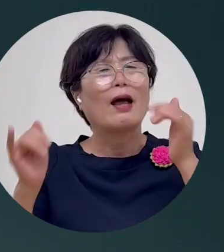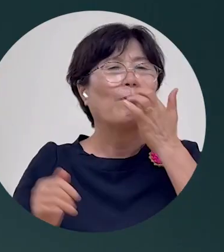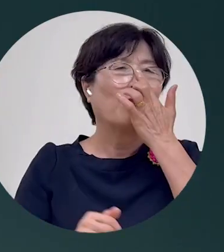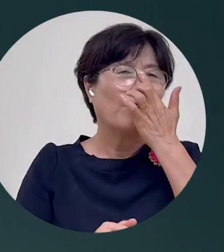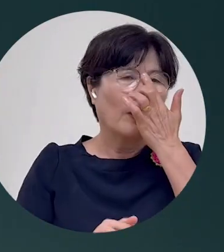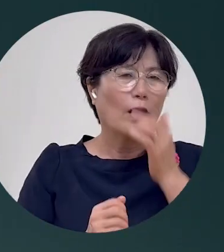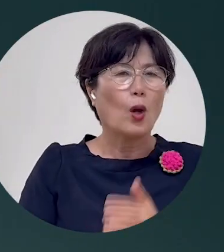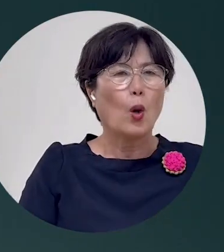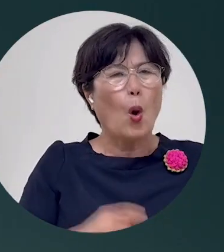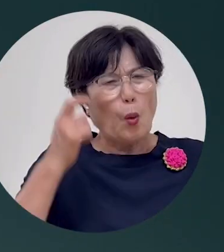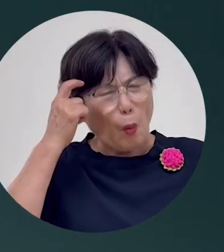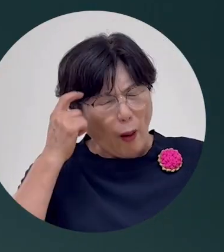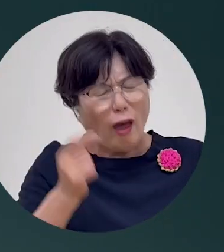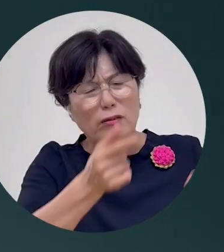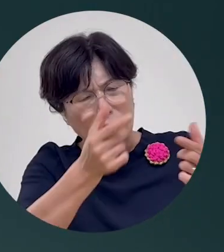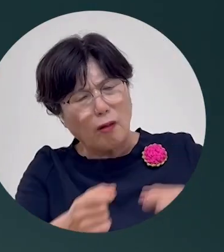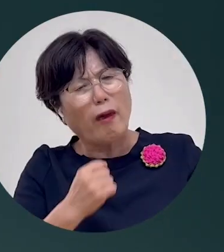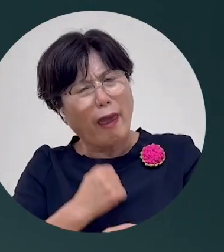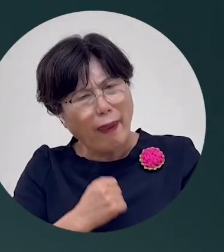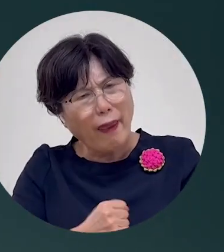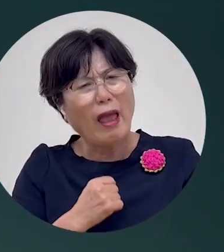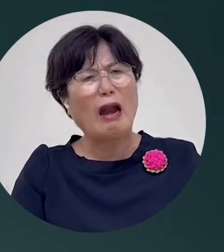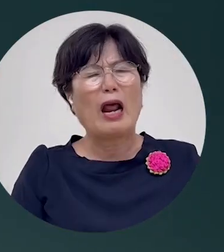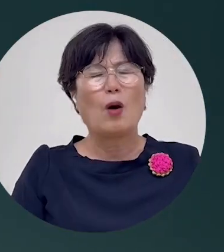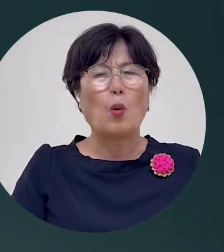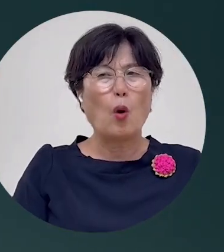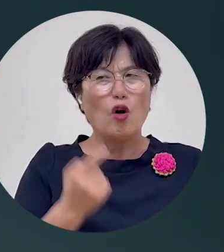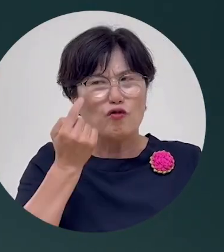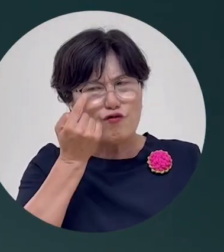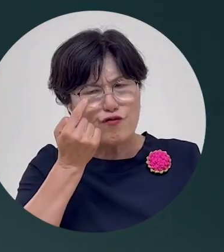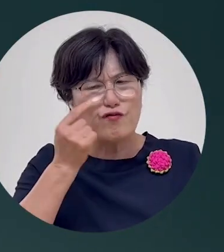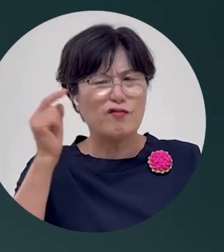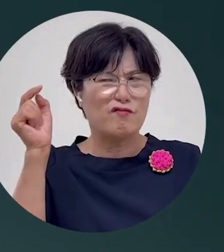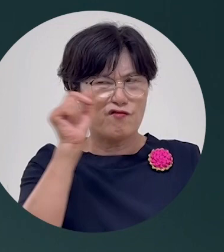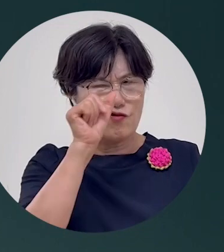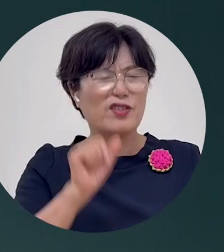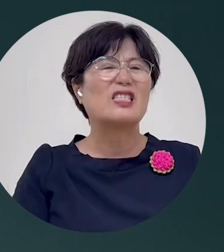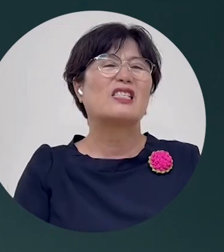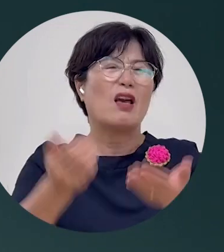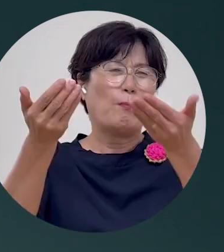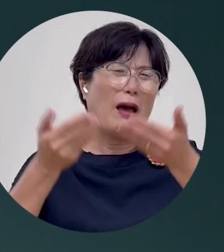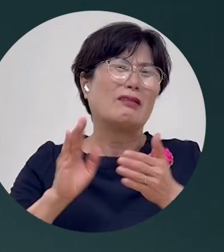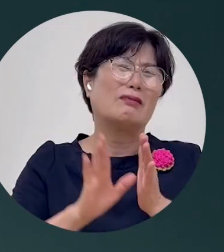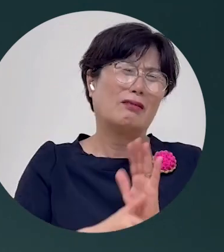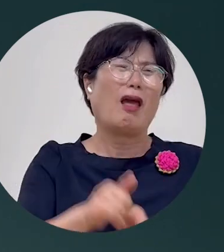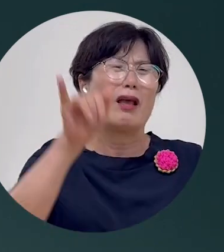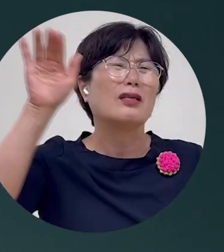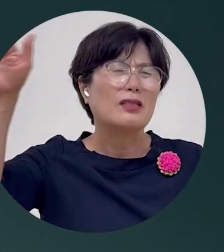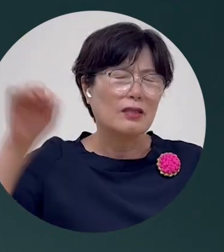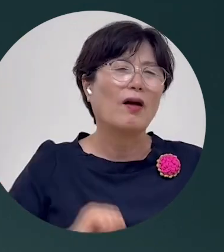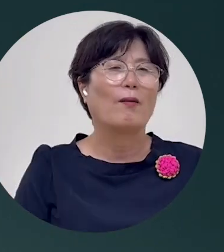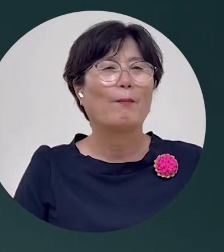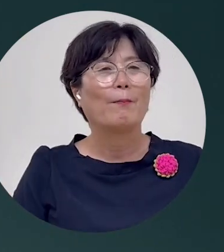왜 그렇게 하느냐고 따가운 시선을 받을 때도 있습니까, 없습니까? 있어요. 하지만